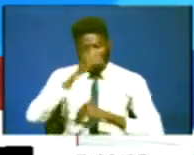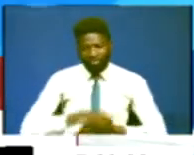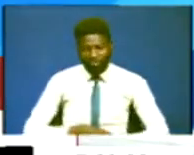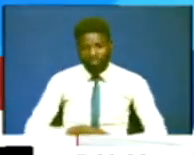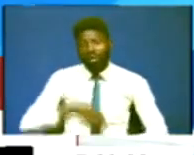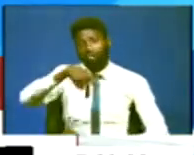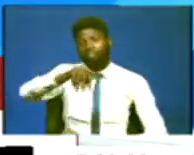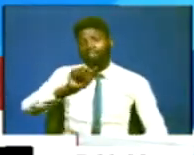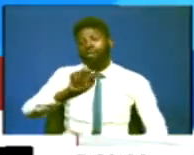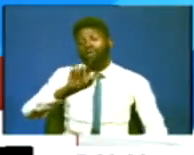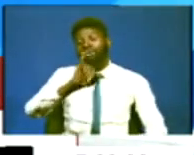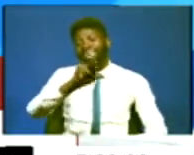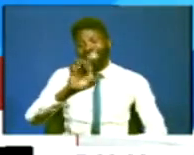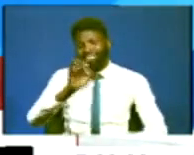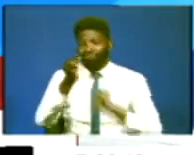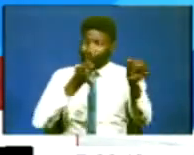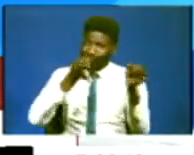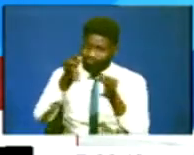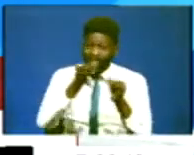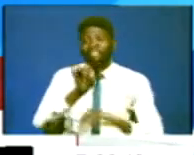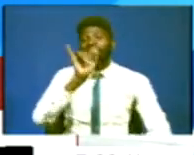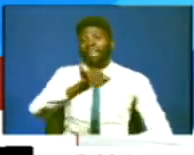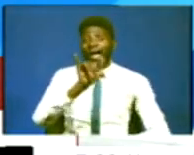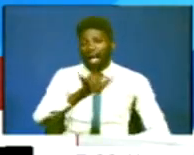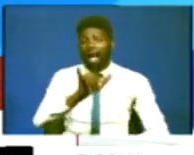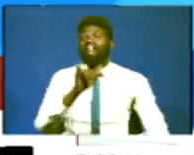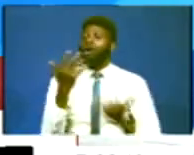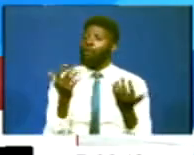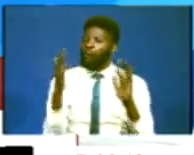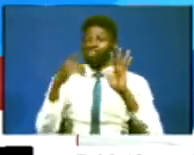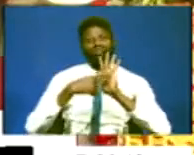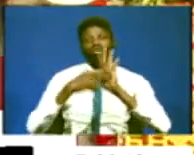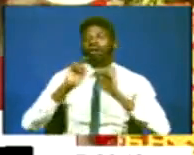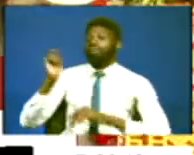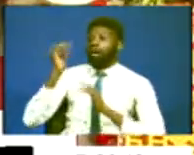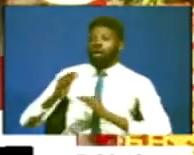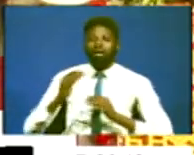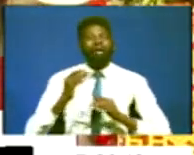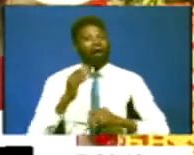anavyotuarifu, tamasha hizo ziliwaonyesha Wakenya utamaduni wa Wachina. Tizama.